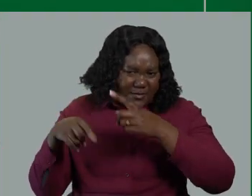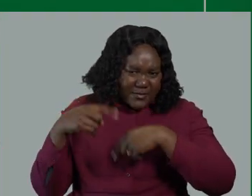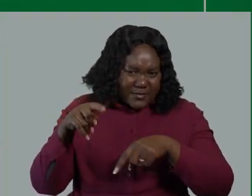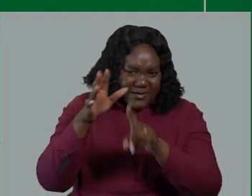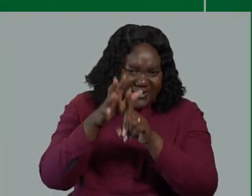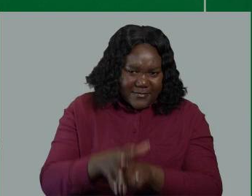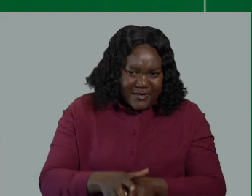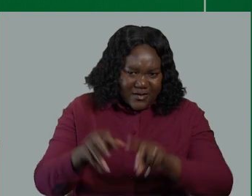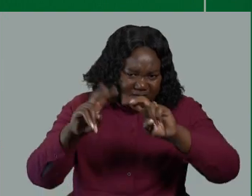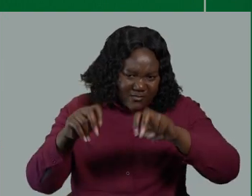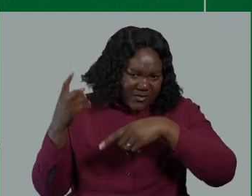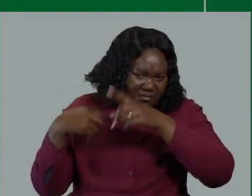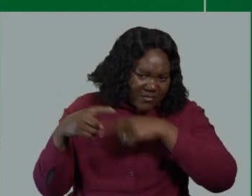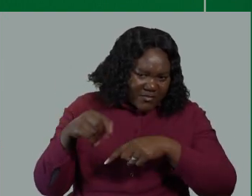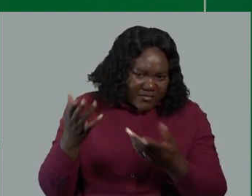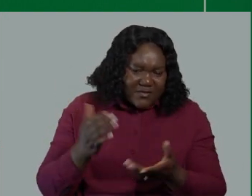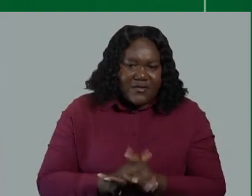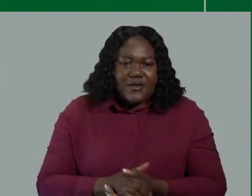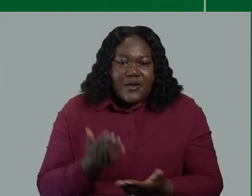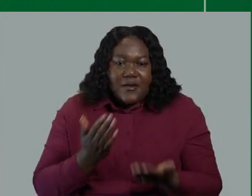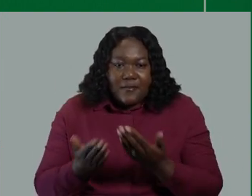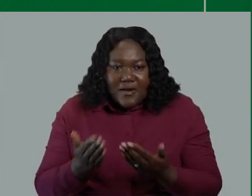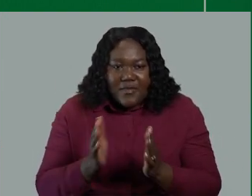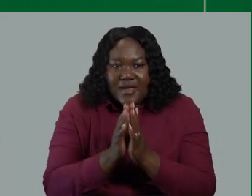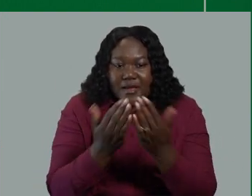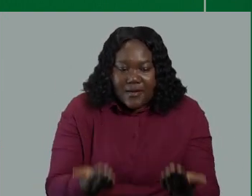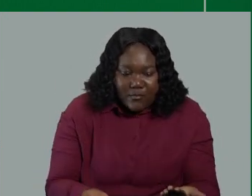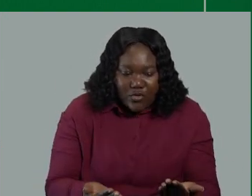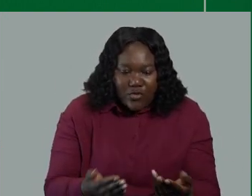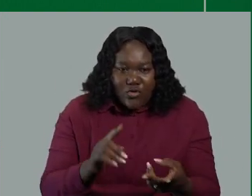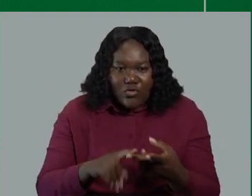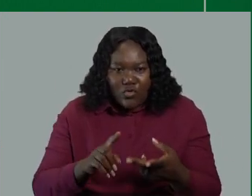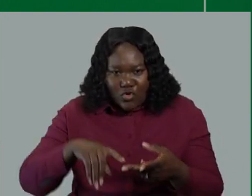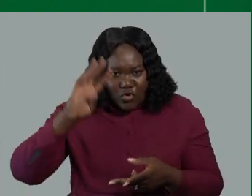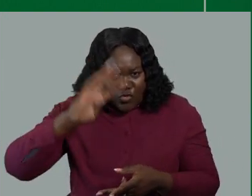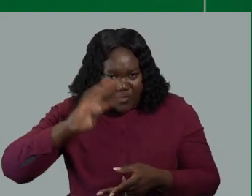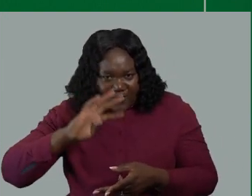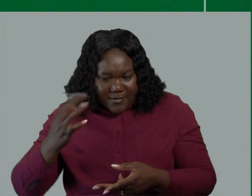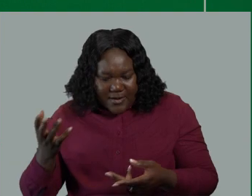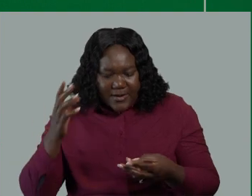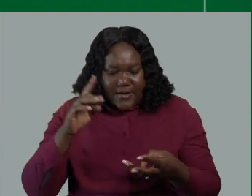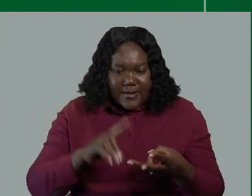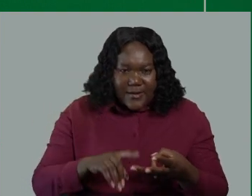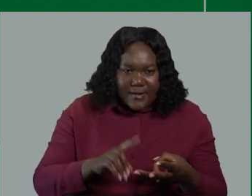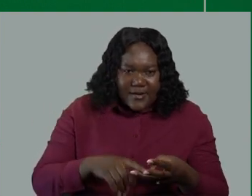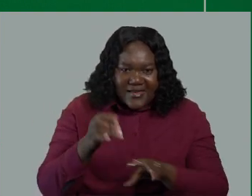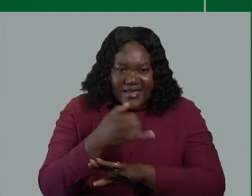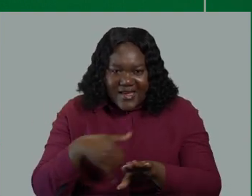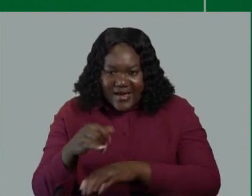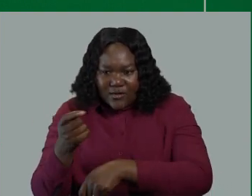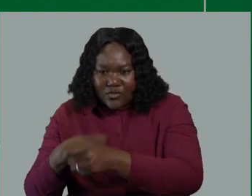Omatalolo ohaga ikwatelele kokutalola oshinima shontumba, tashi vulika shi kale embo, ofilma nenge